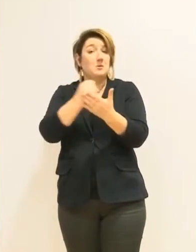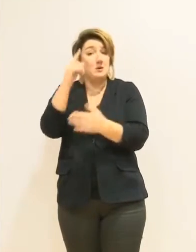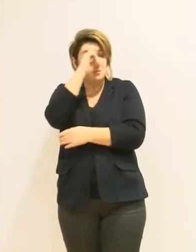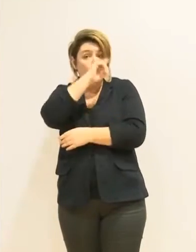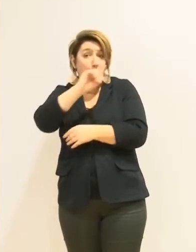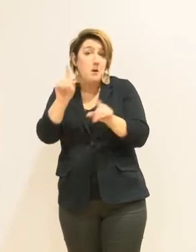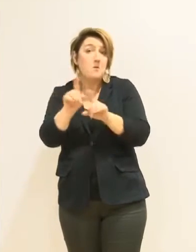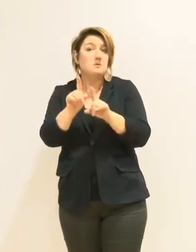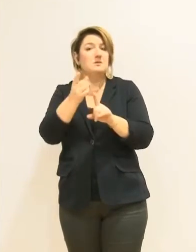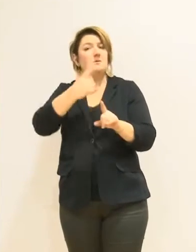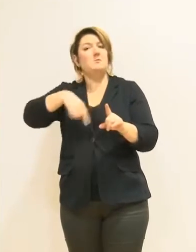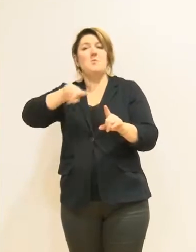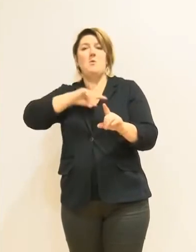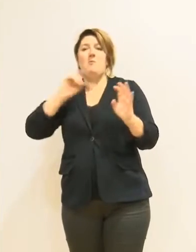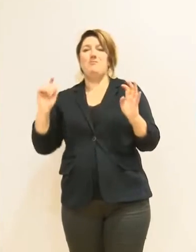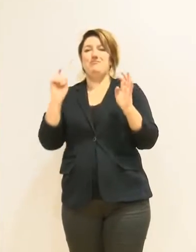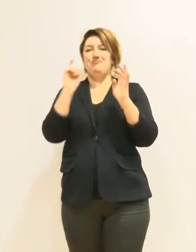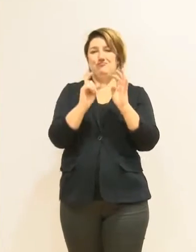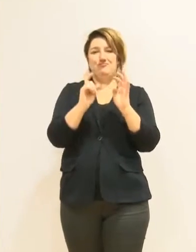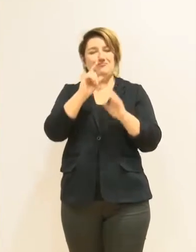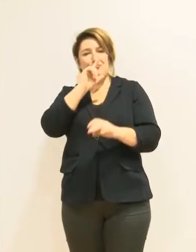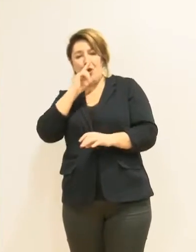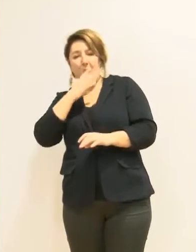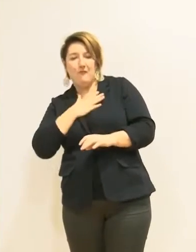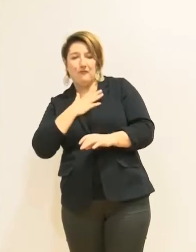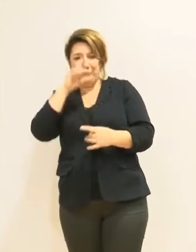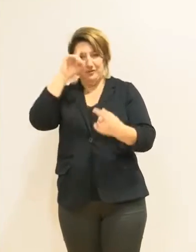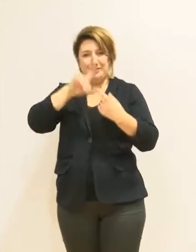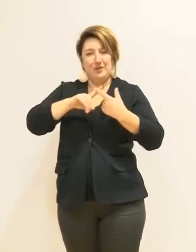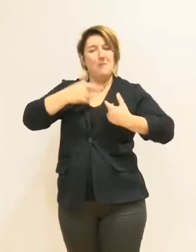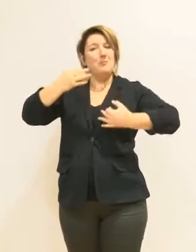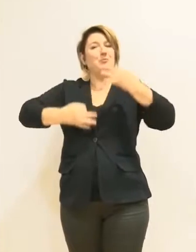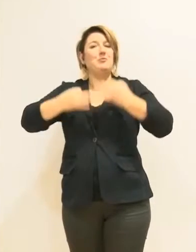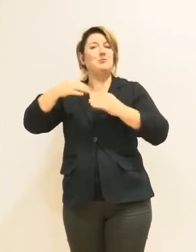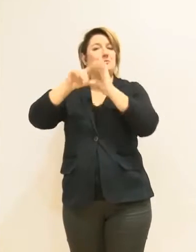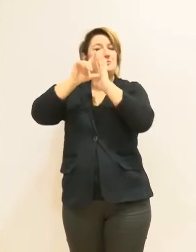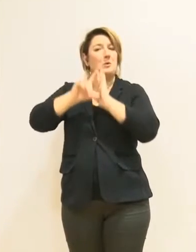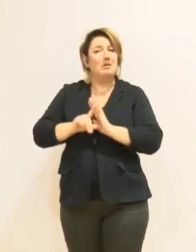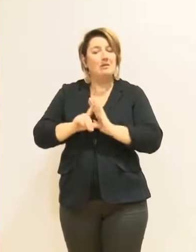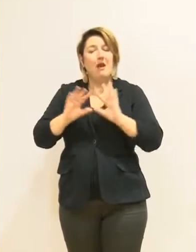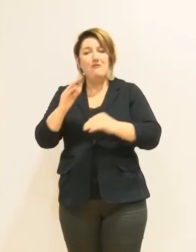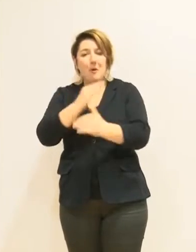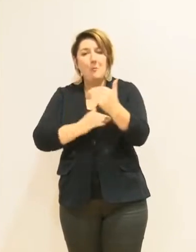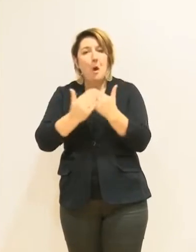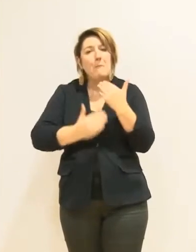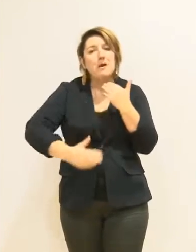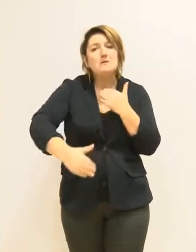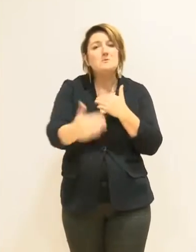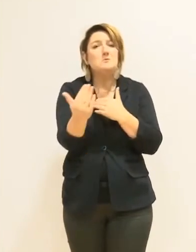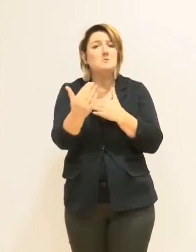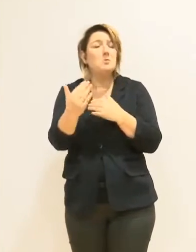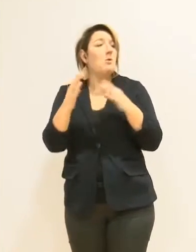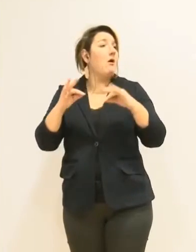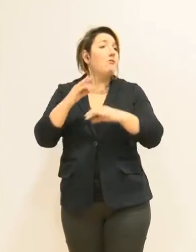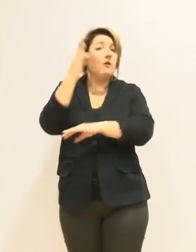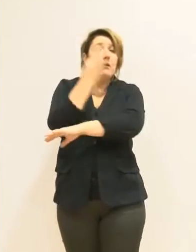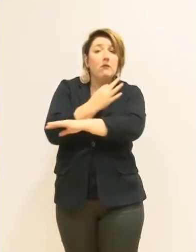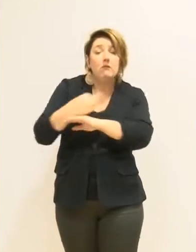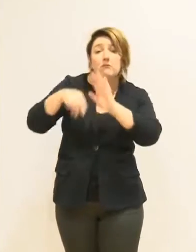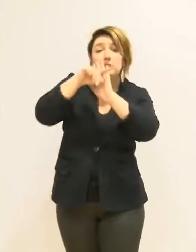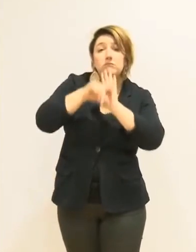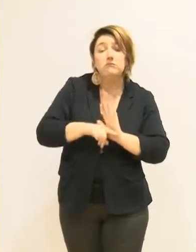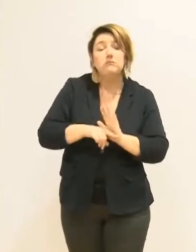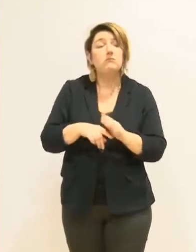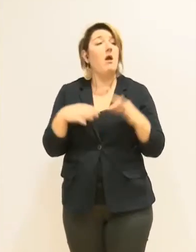pourrions siéger et donner notre avis sur les parties juridiques de programmation, des conditions architecturales et